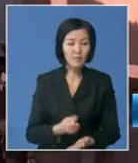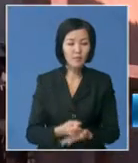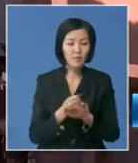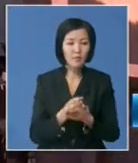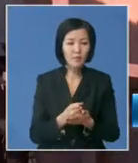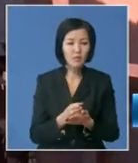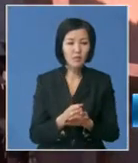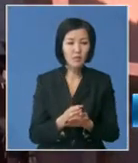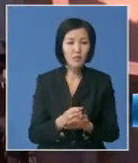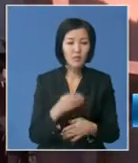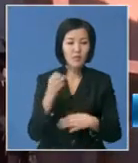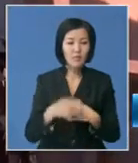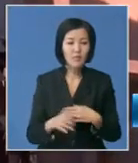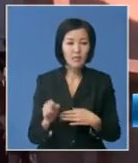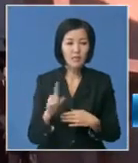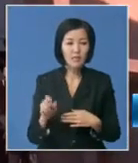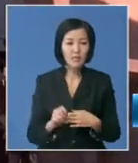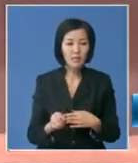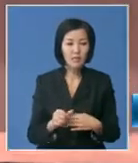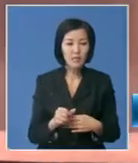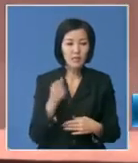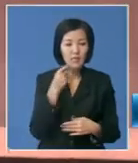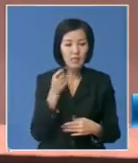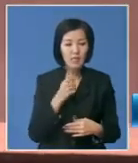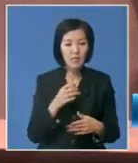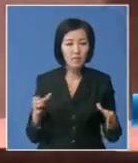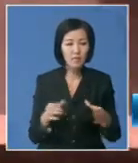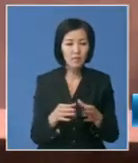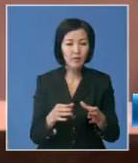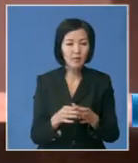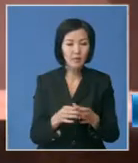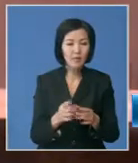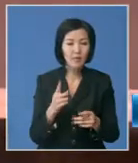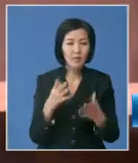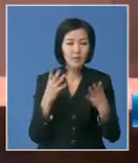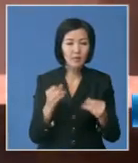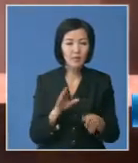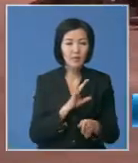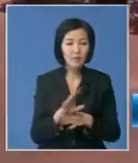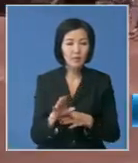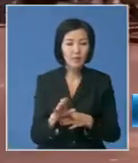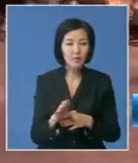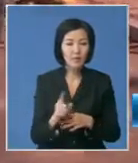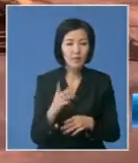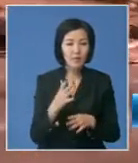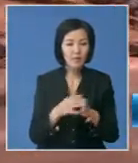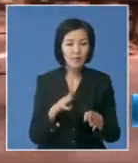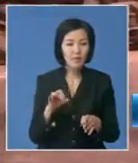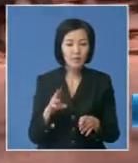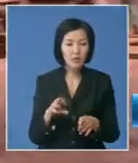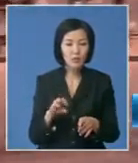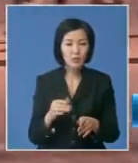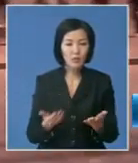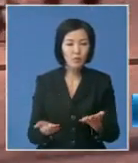центральной азиатской сахарной корпорацией всего за две недели на курский сахарный завод отсюда отправлено полторы тысяч тонн урожая